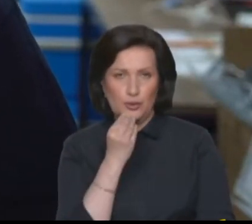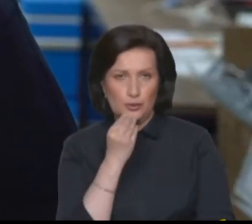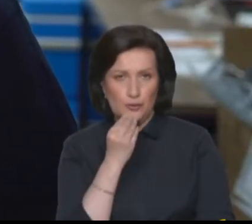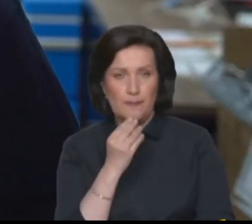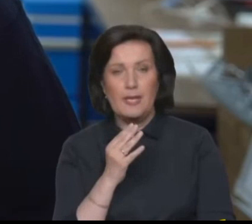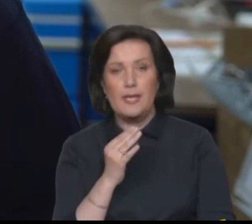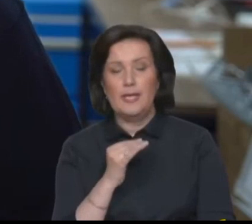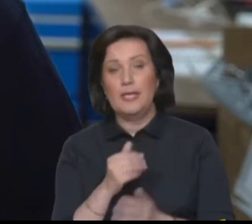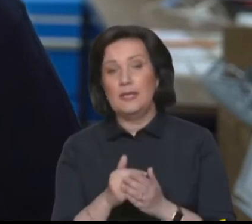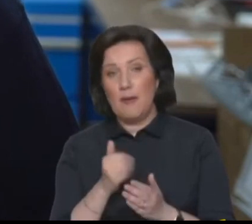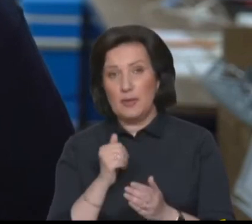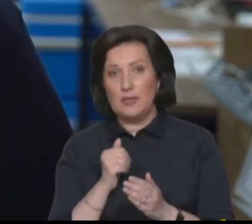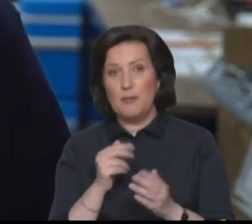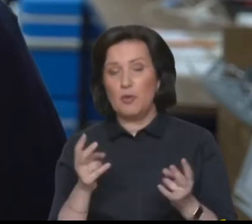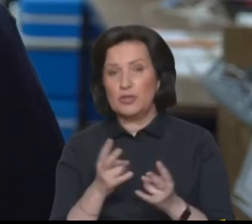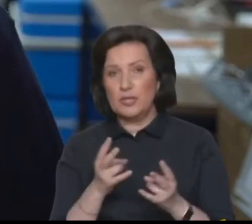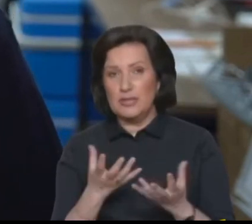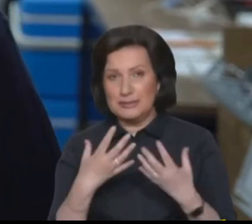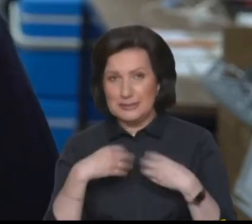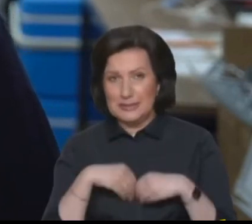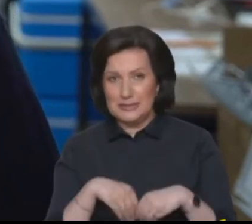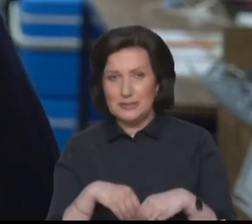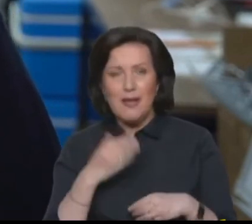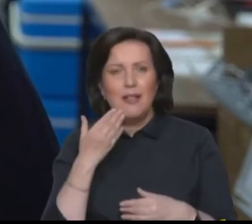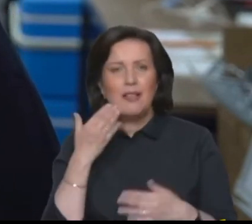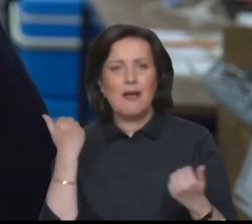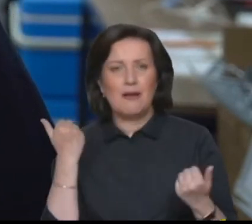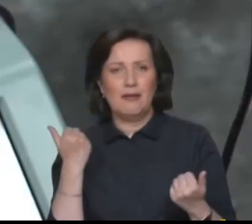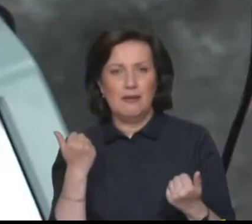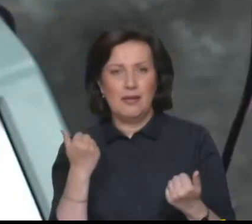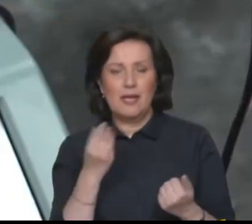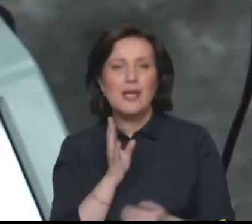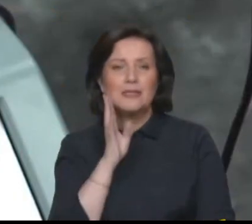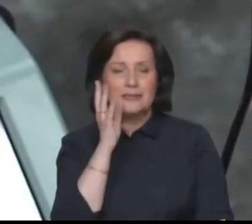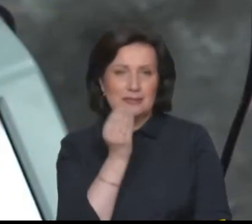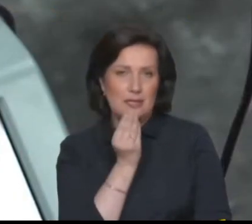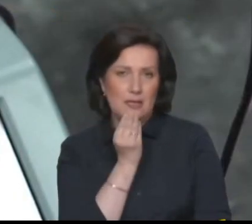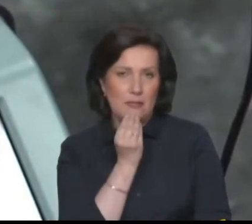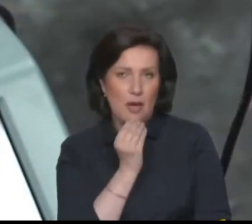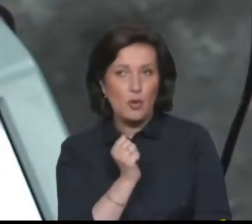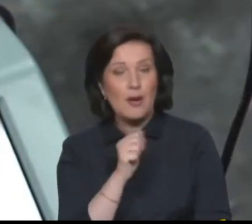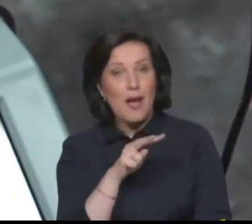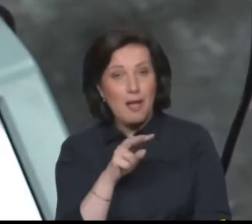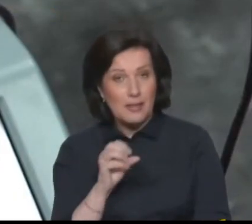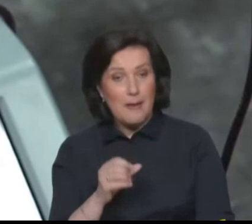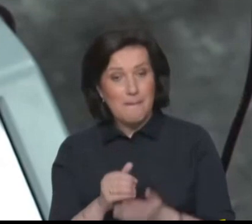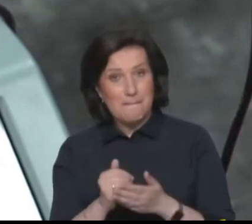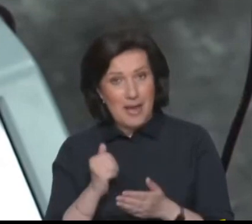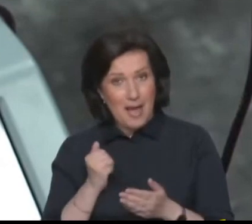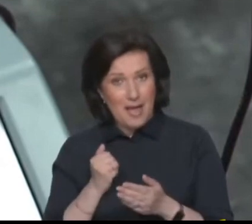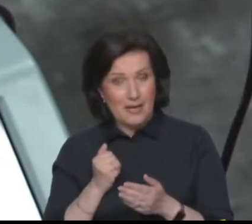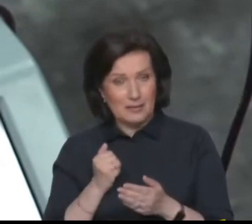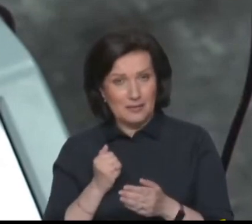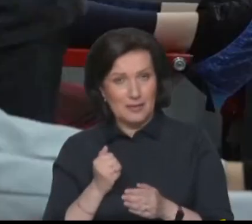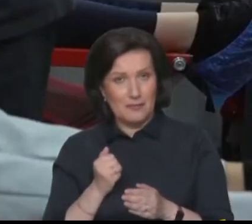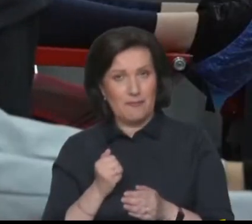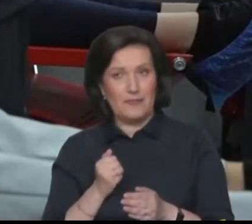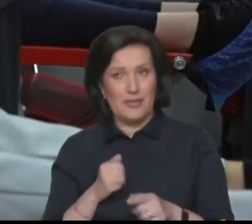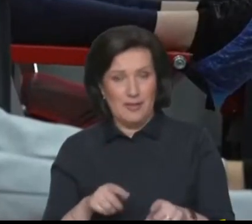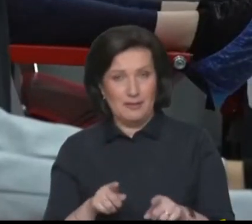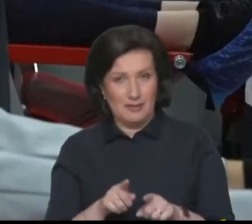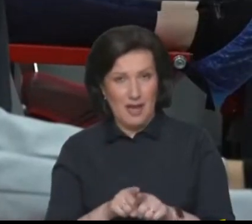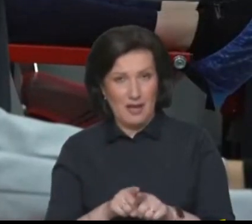і напередодні здачі потрібно з'їсти легкий сніданок. Але перед тим, як